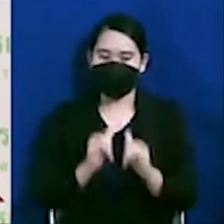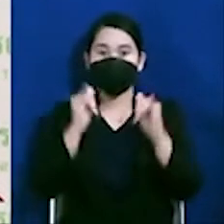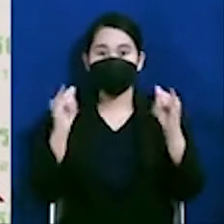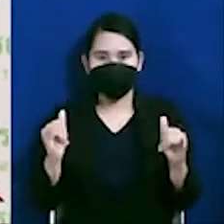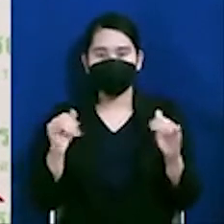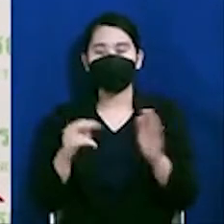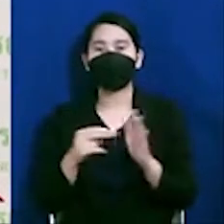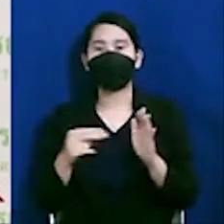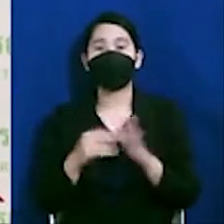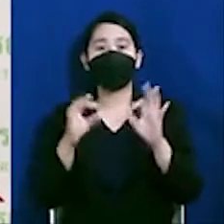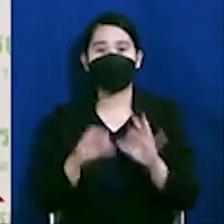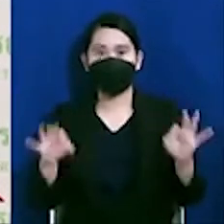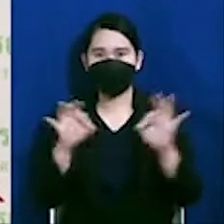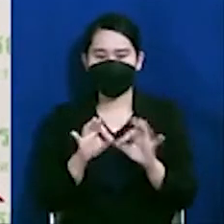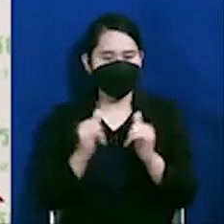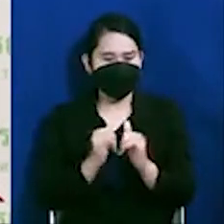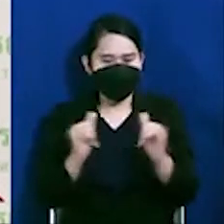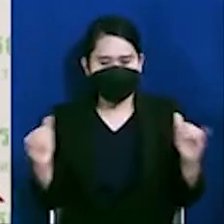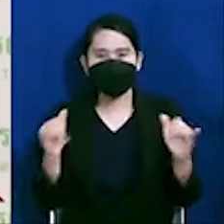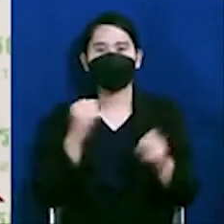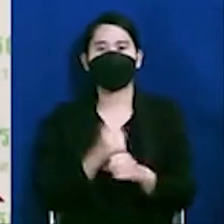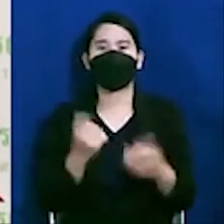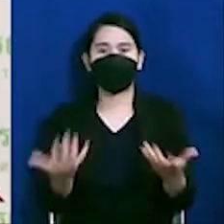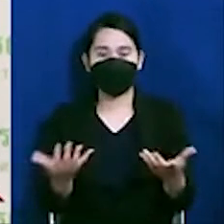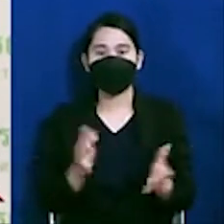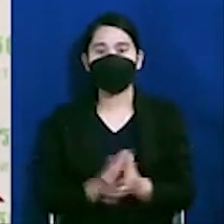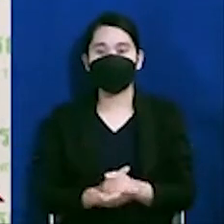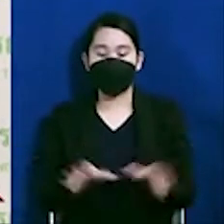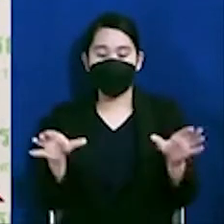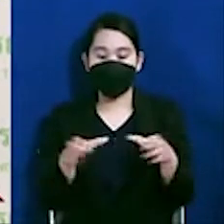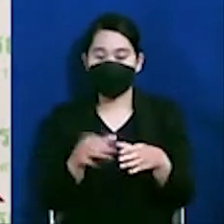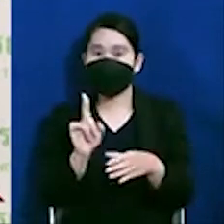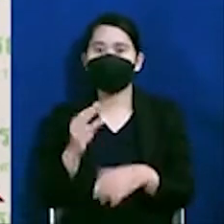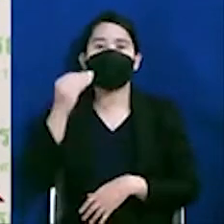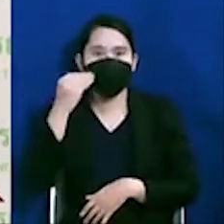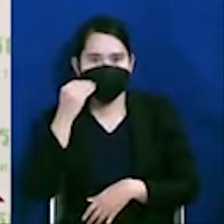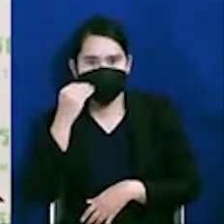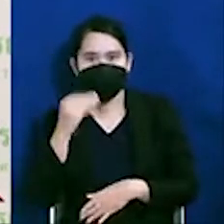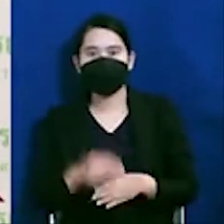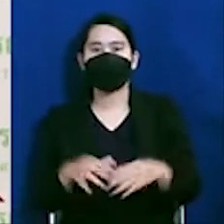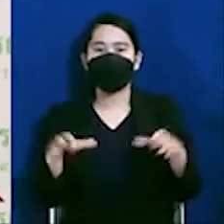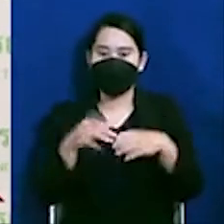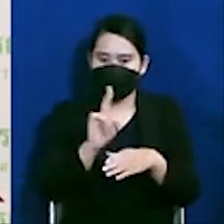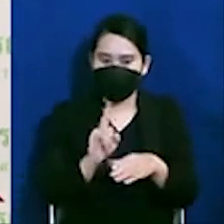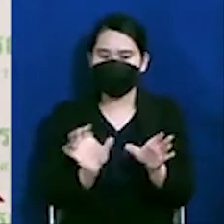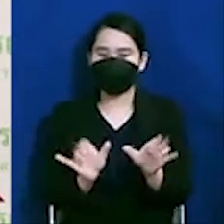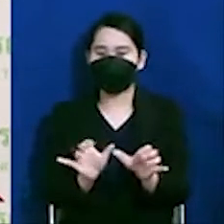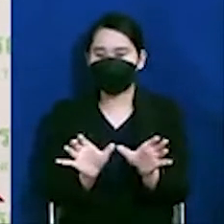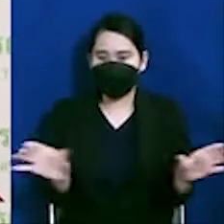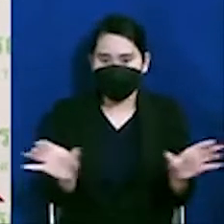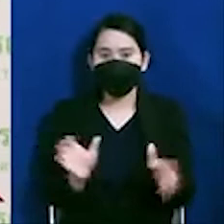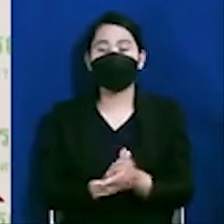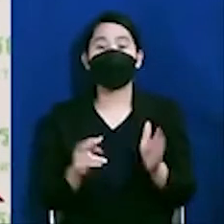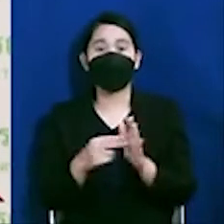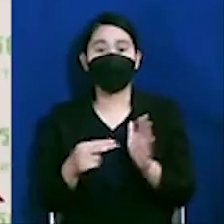มีหลักในการคัดแยกอย่างไรครับว่ากลุ่มไหนจะอยู่บ้านกลุ่มไหนจะไปอยู่ที่ชุมชนถ้ากรณี